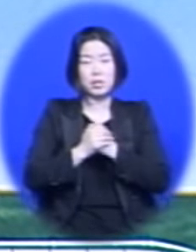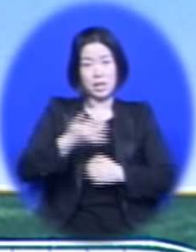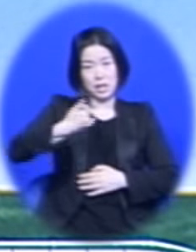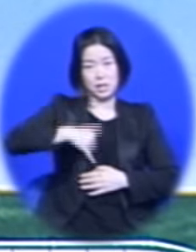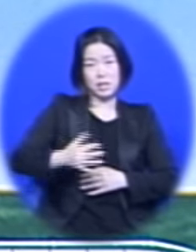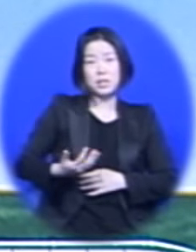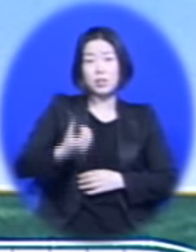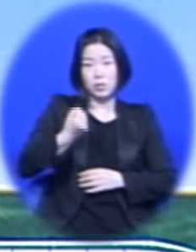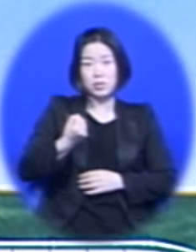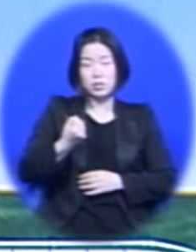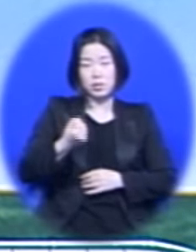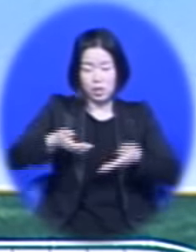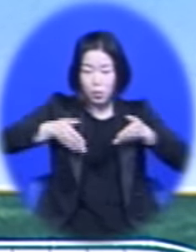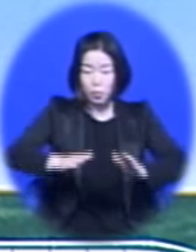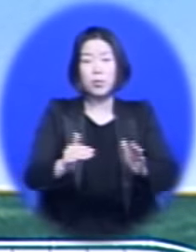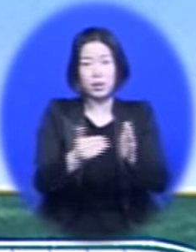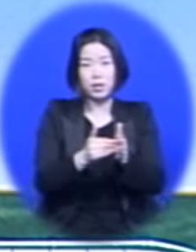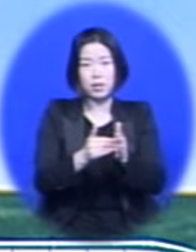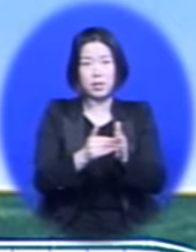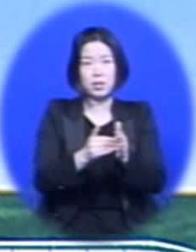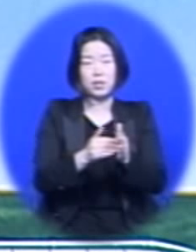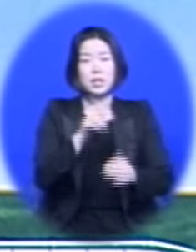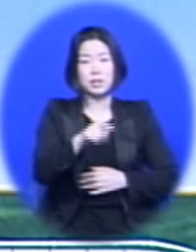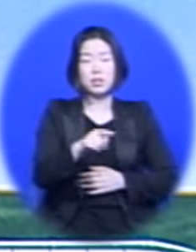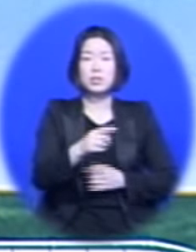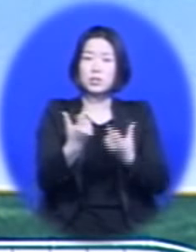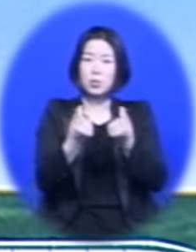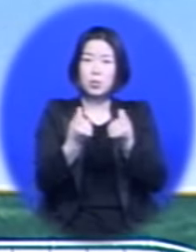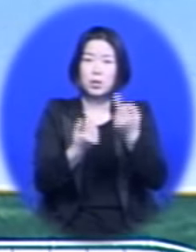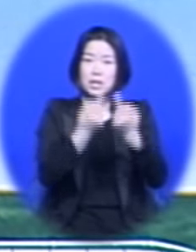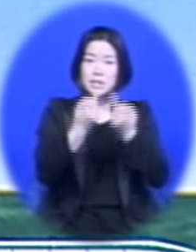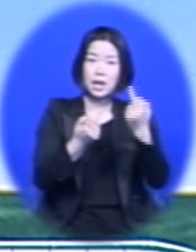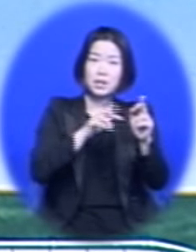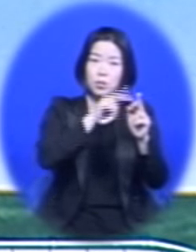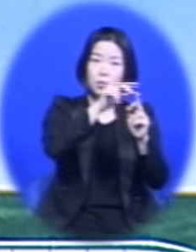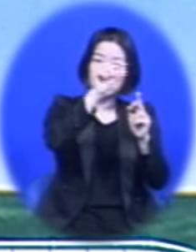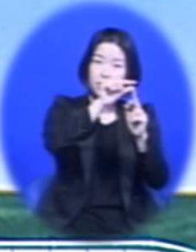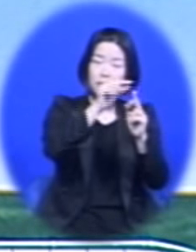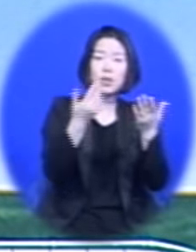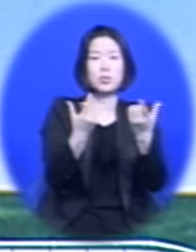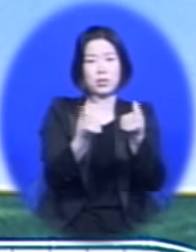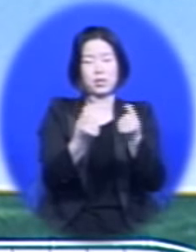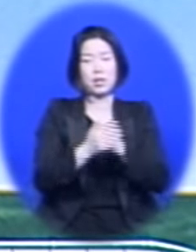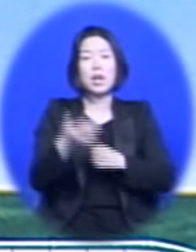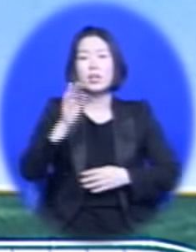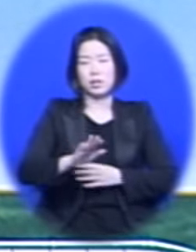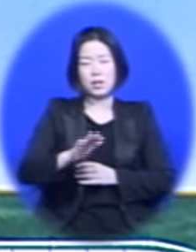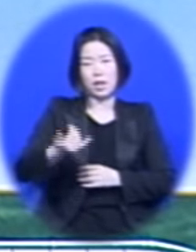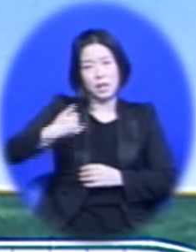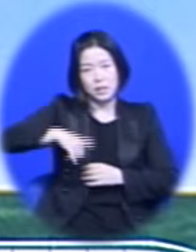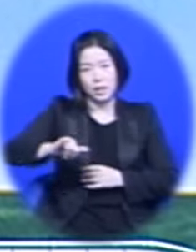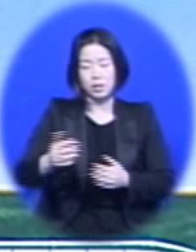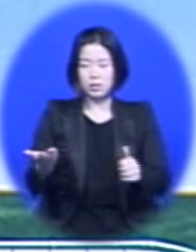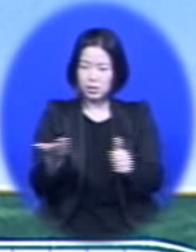자식을 얻었습니다. 출산했습니다. 그것은 마치 산을 정복한 것 같습니다. 그러나 자녀를